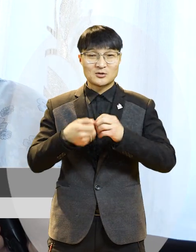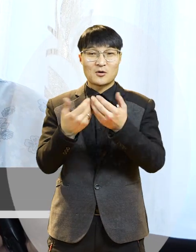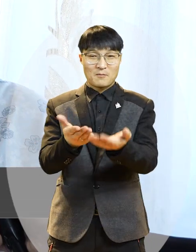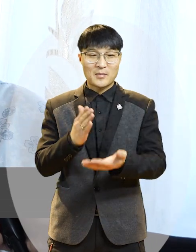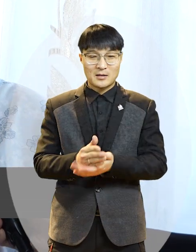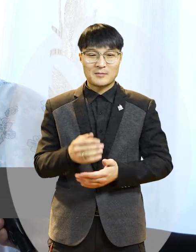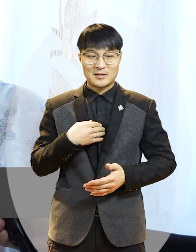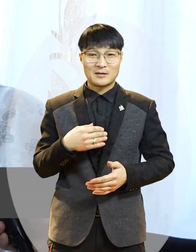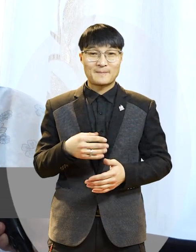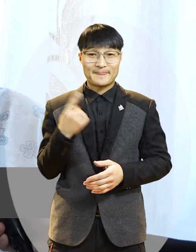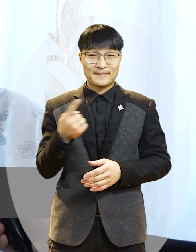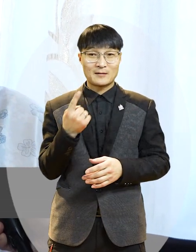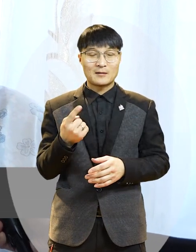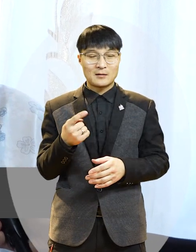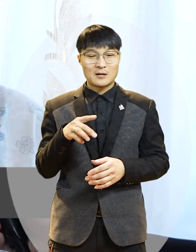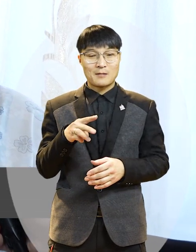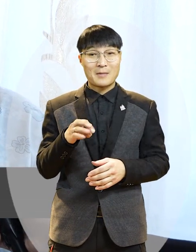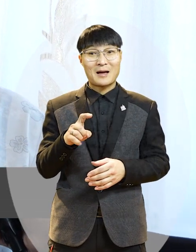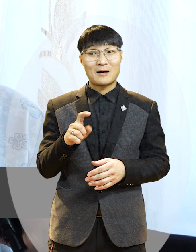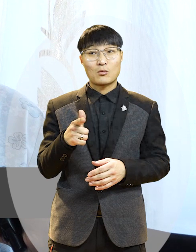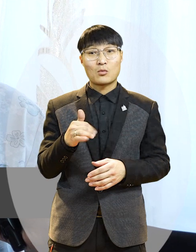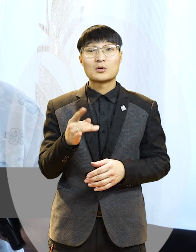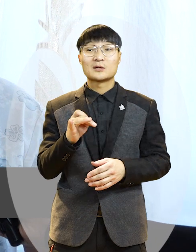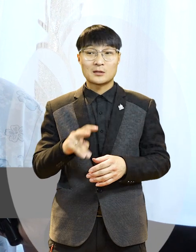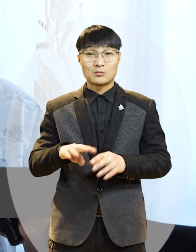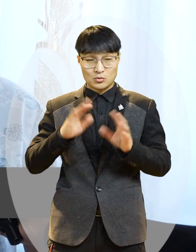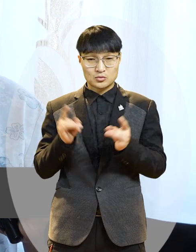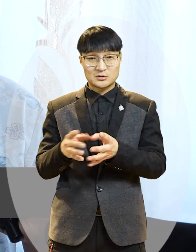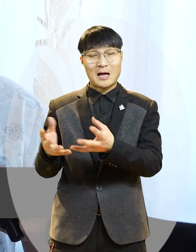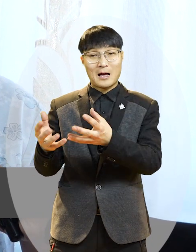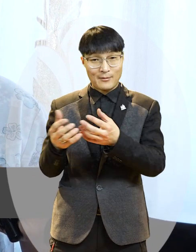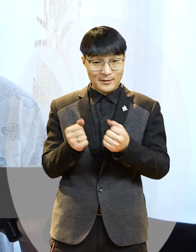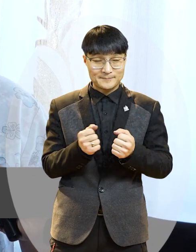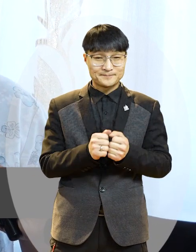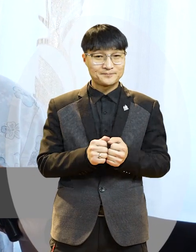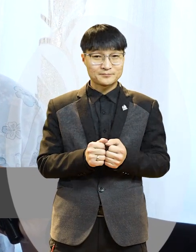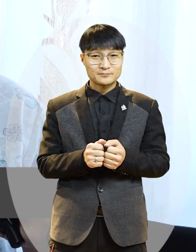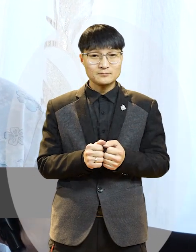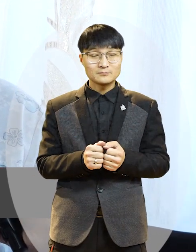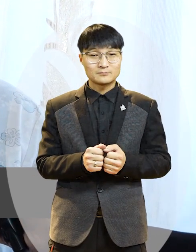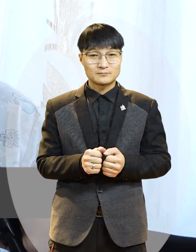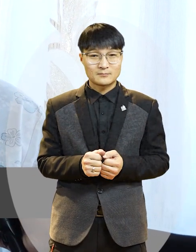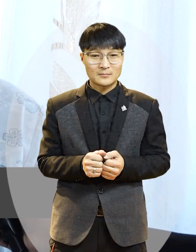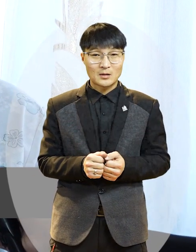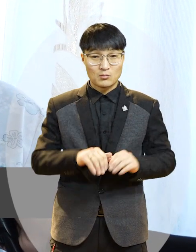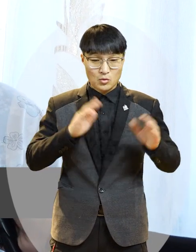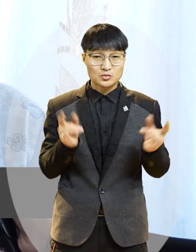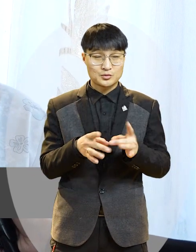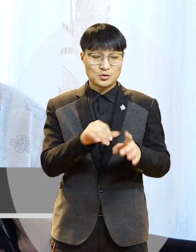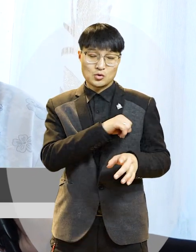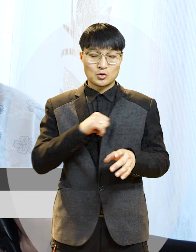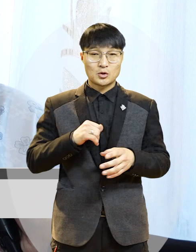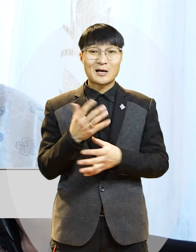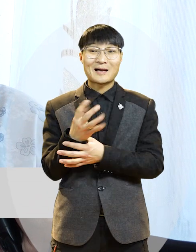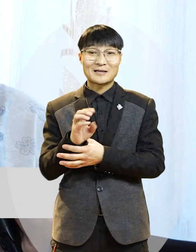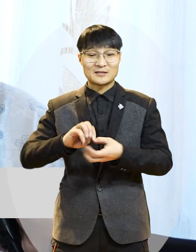Манайх хоол ерөөсөө зөвхөн түүхий бүтээгдэхүүний гаднаас авдаг. Ямар ч болсон хагас болсон тийм бүтээгдэхүүн авдаггүй. Зөвхөн яг л нөгөө